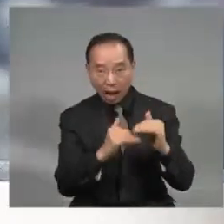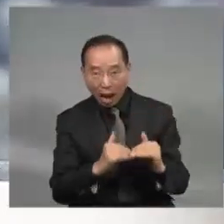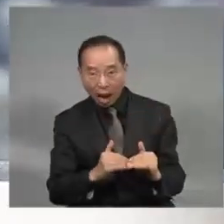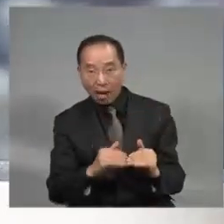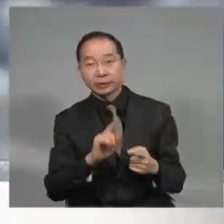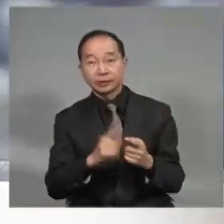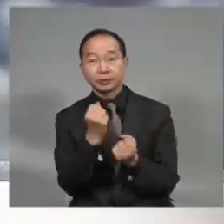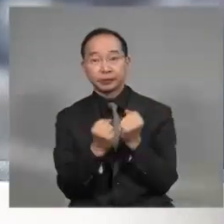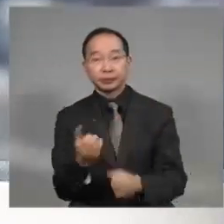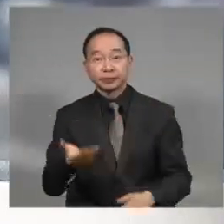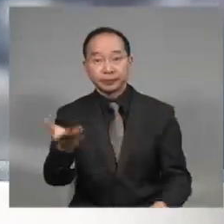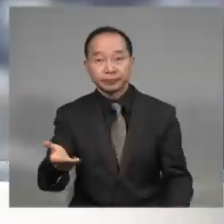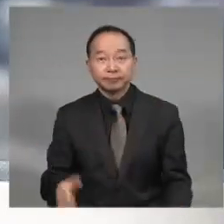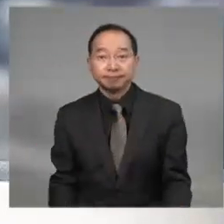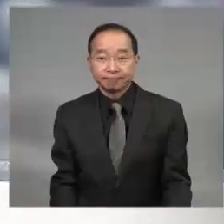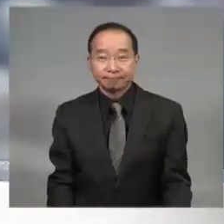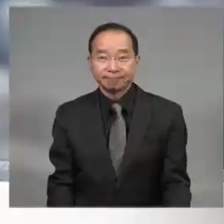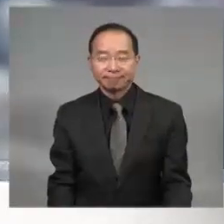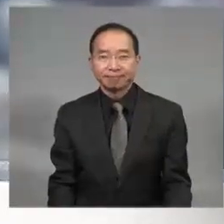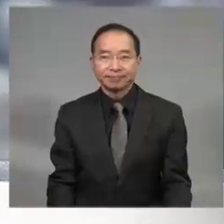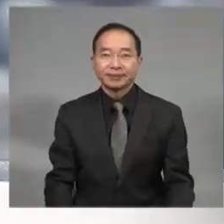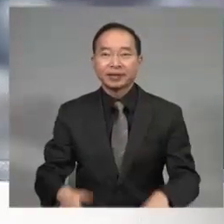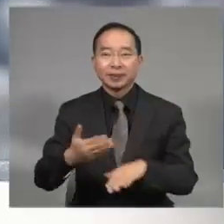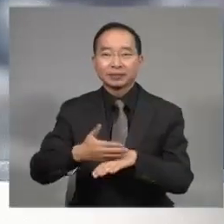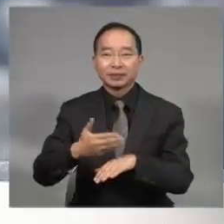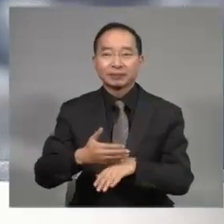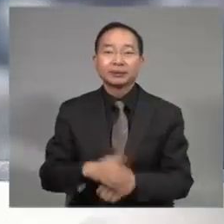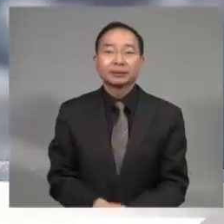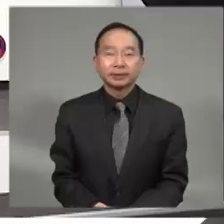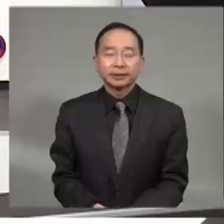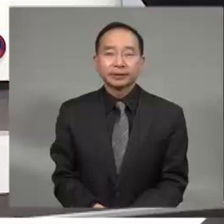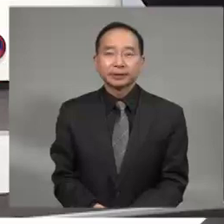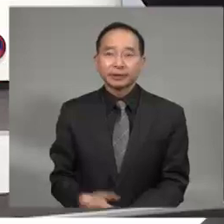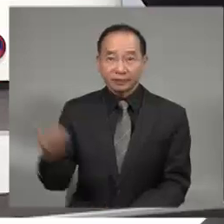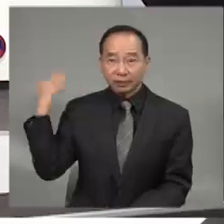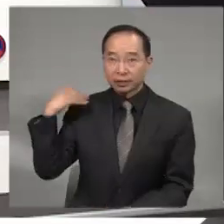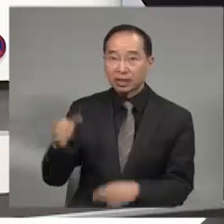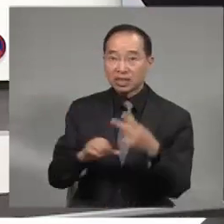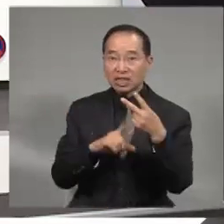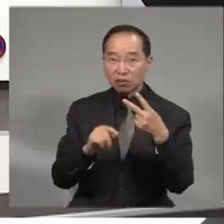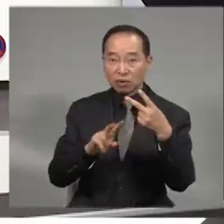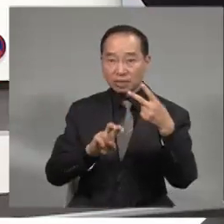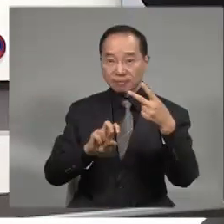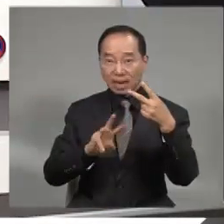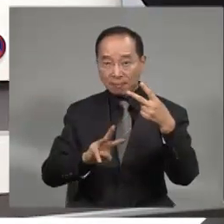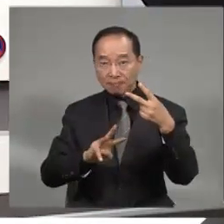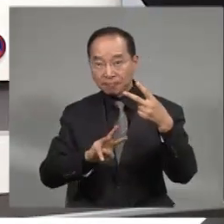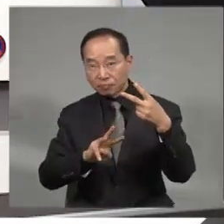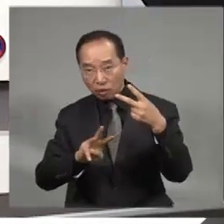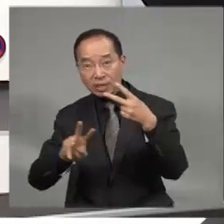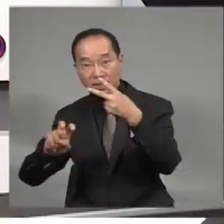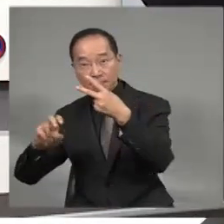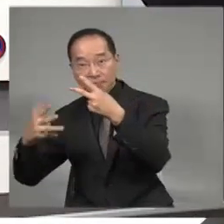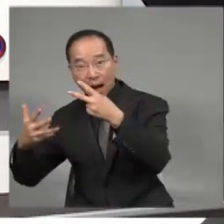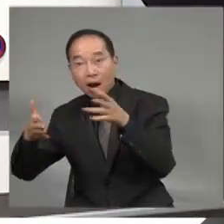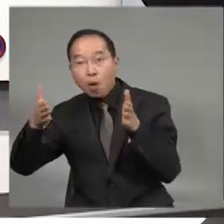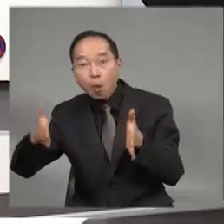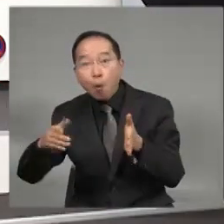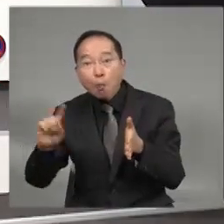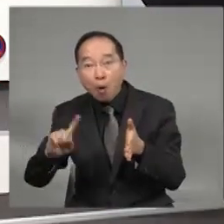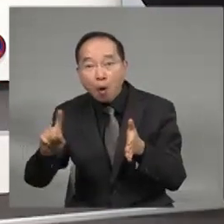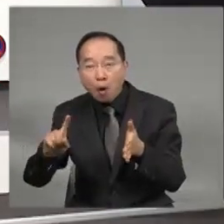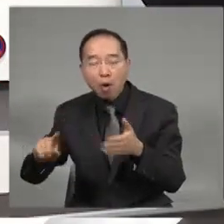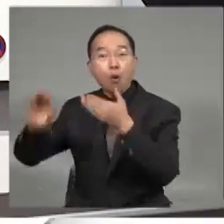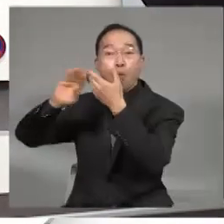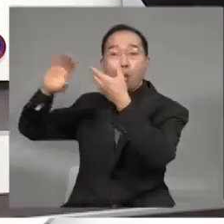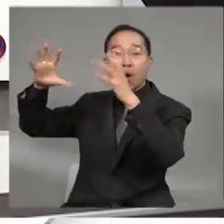간단하게 설명을 해주었습니다. 고맙습니다. 자, 지난 2월 23일부터 28일까지 재외투표가